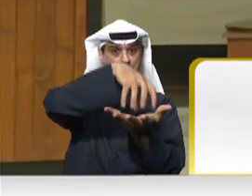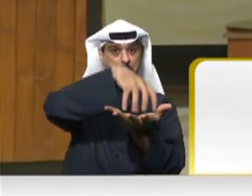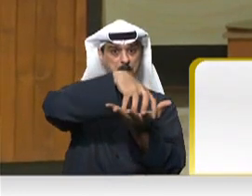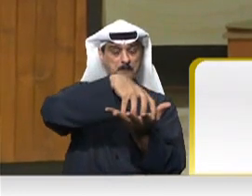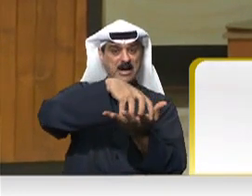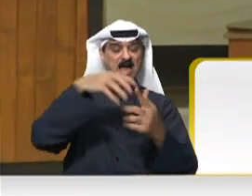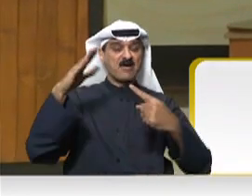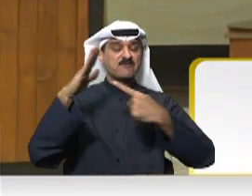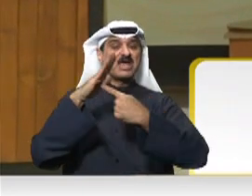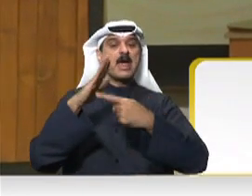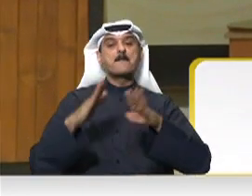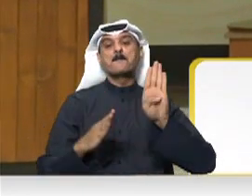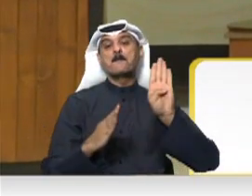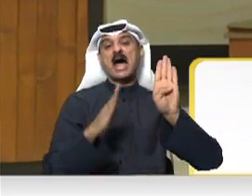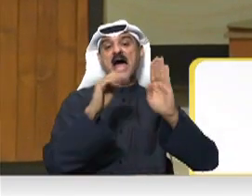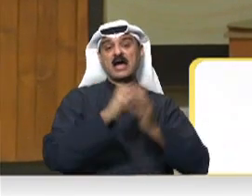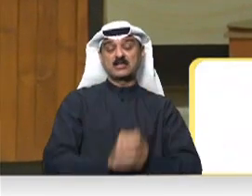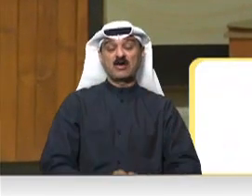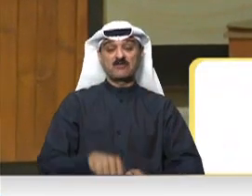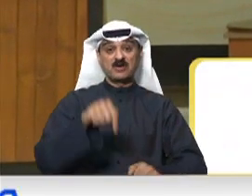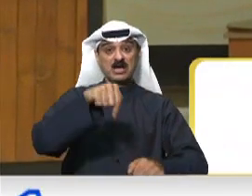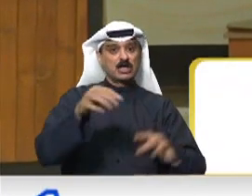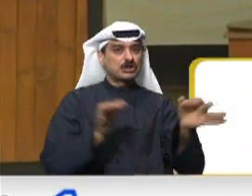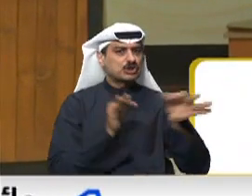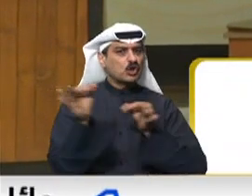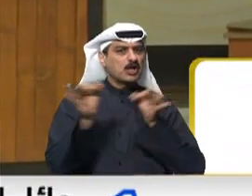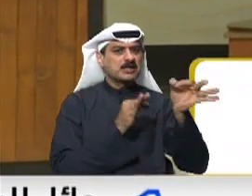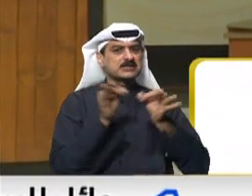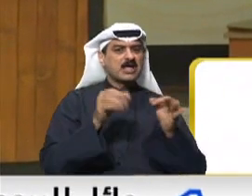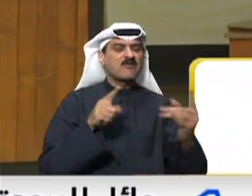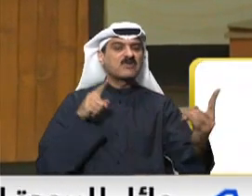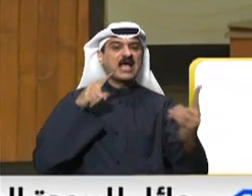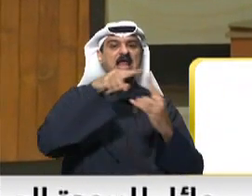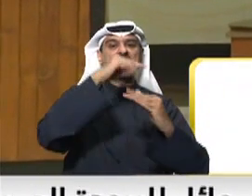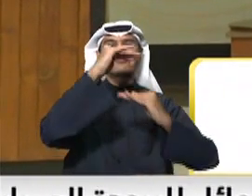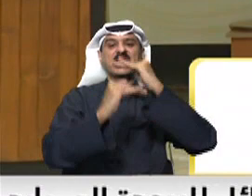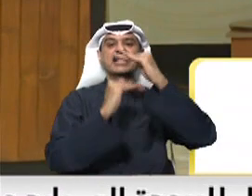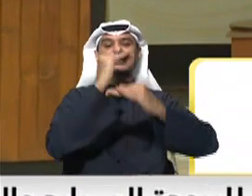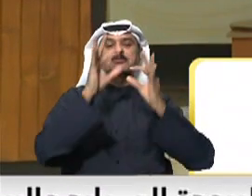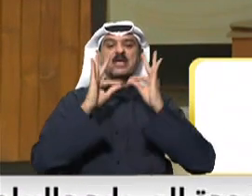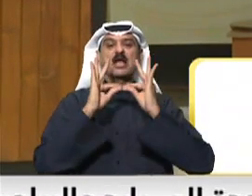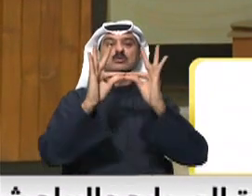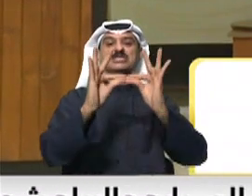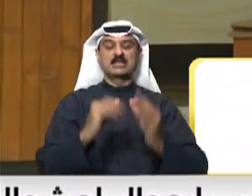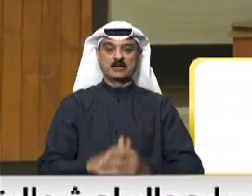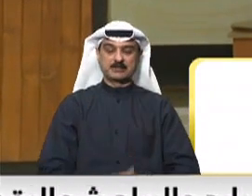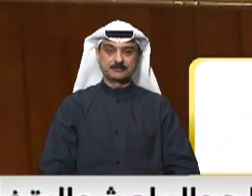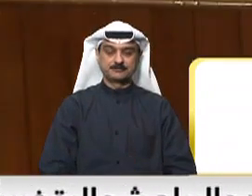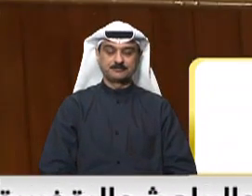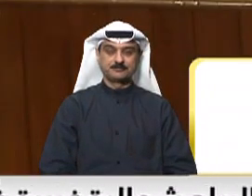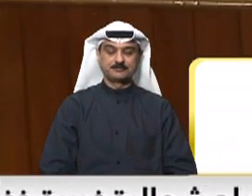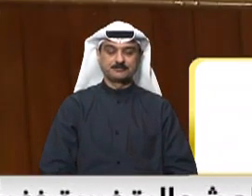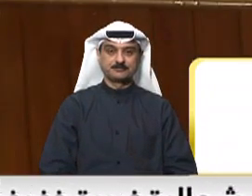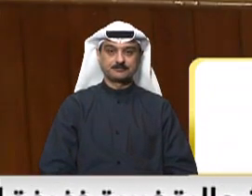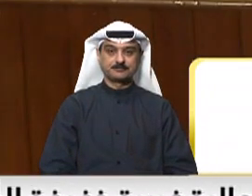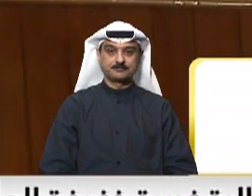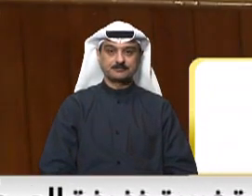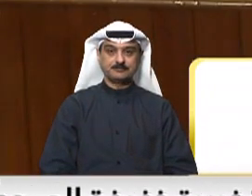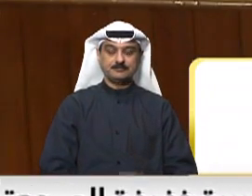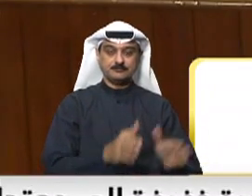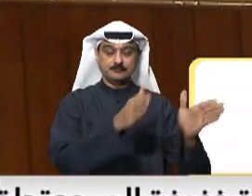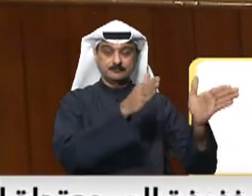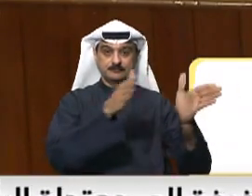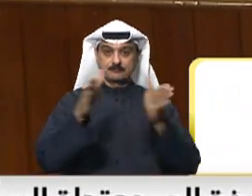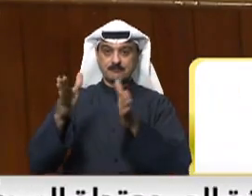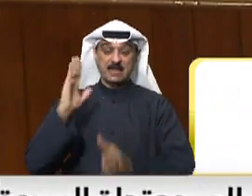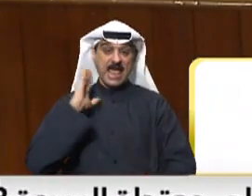جاءت تحت عنوان دور الدبلوماسية في تحقيق أهداف التنمية المستدامة. سعادة نائب الأمين